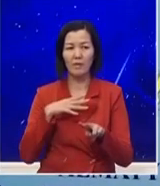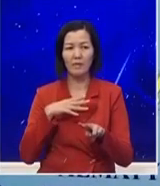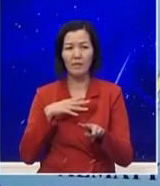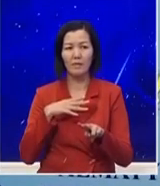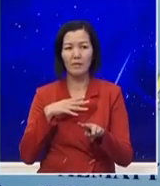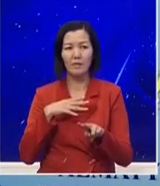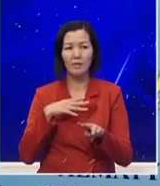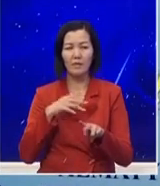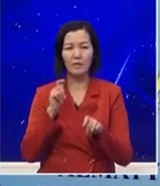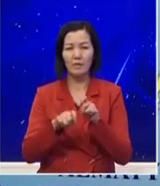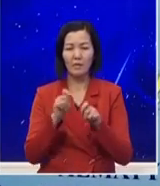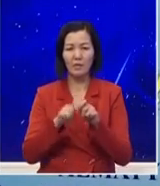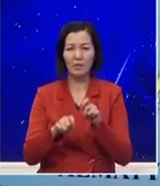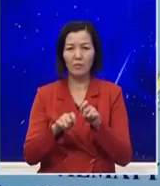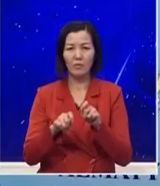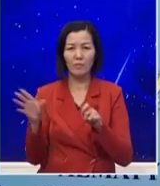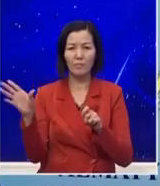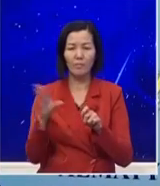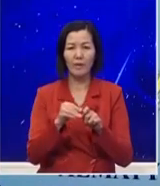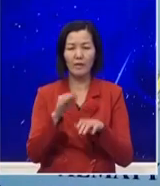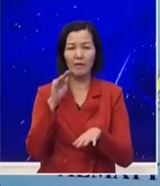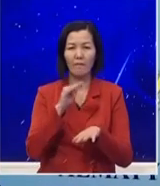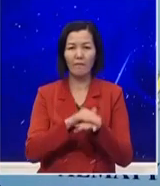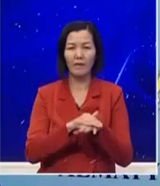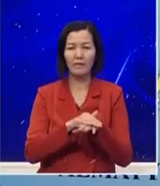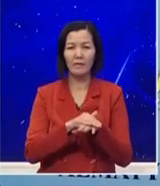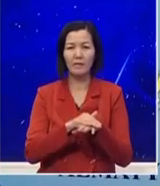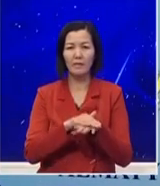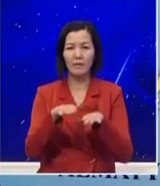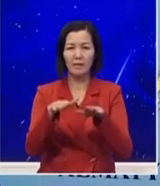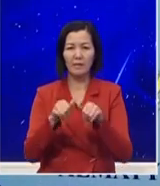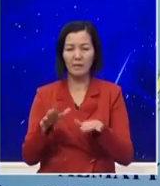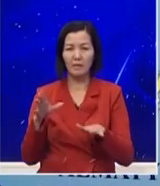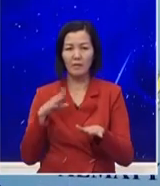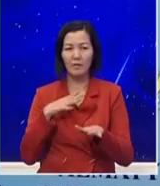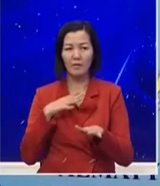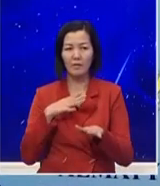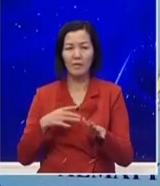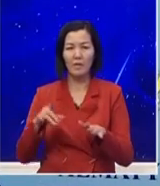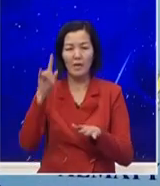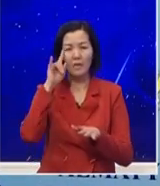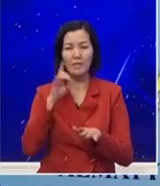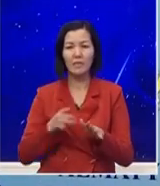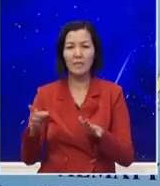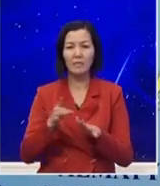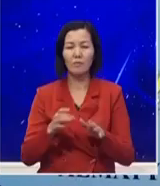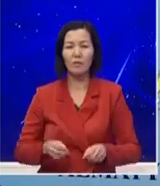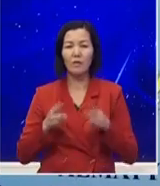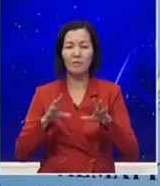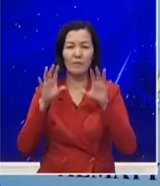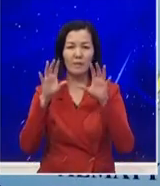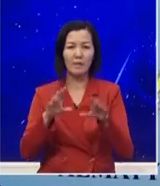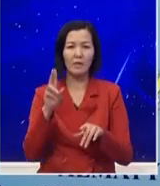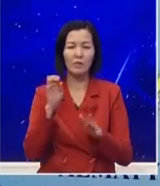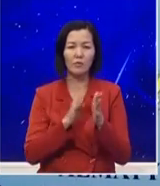тінту барысында барлық айғақтық заттар тәркіленді. Аталған дерек бойынша Қазақстан Республикасының қылмыстық кодексінің